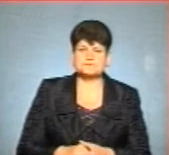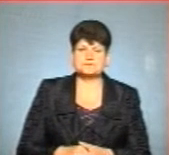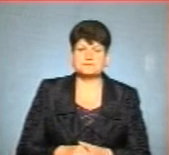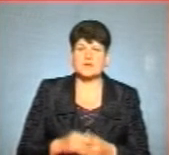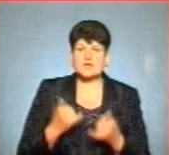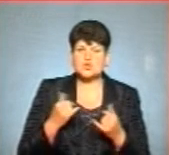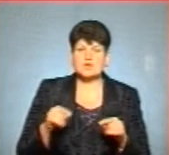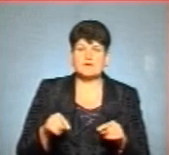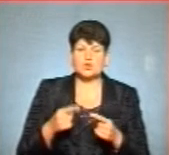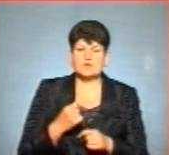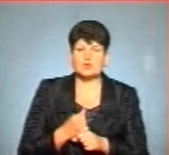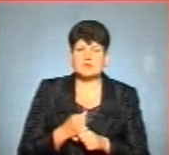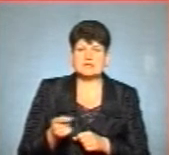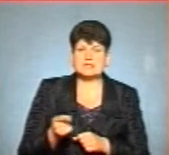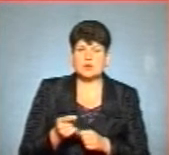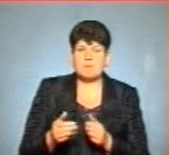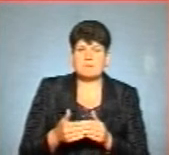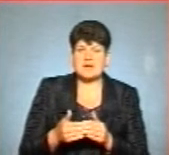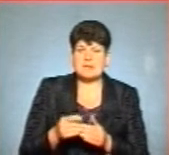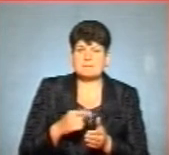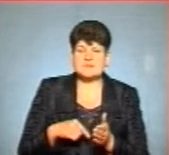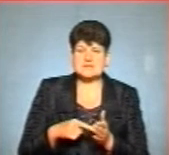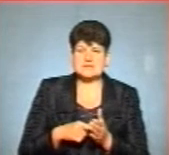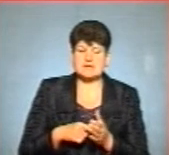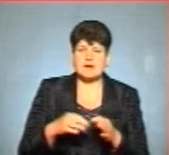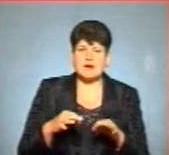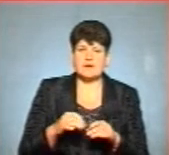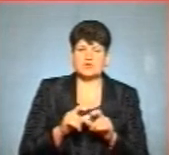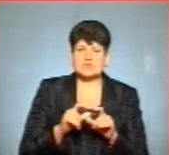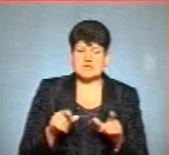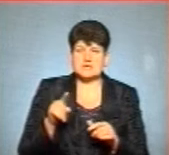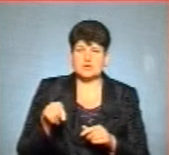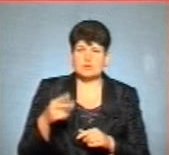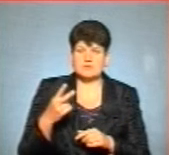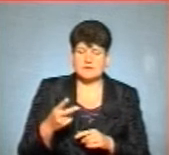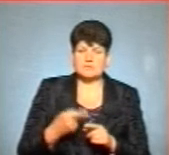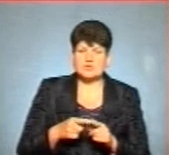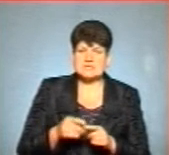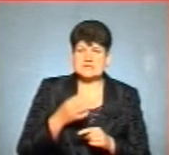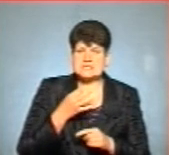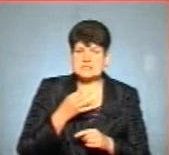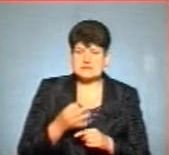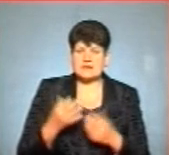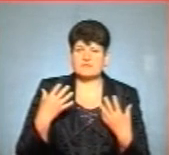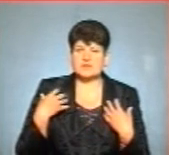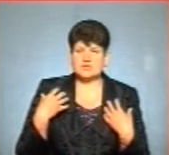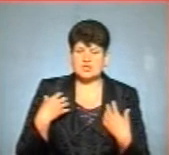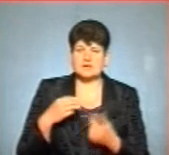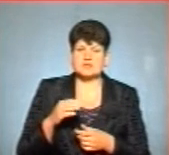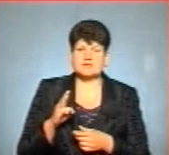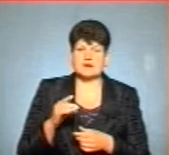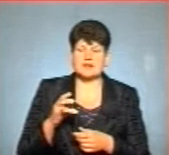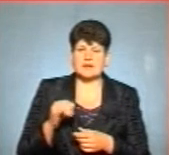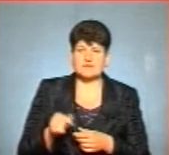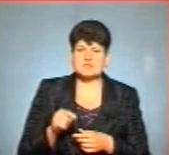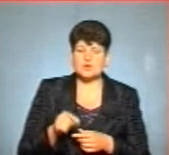Сьогодні відновила роботу Тернопільська приміська автостанція номер 2. Про це повідомив начальник цієї автостанції Олег Швайкевич. За